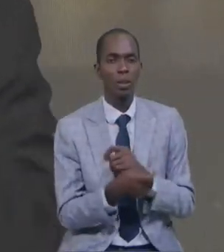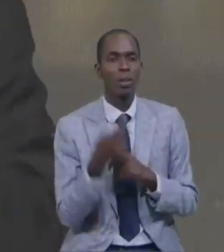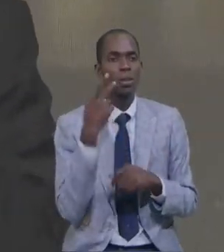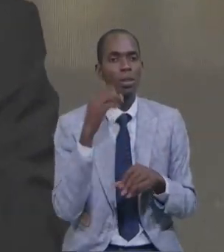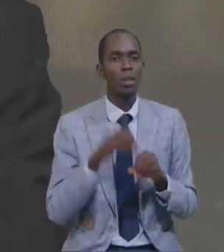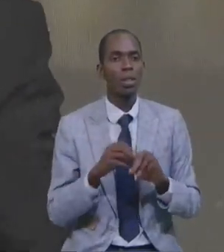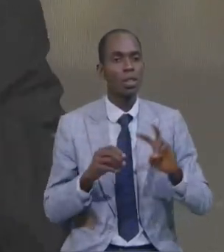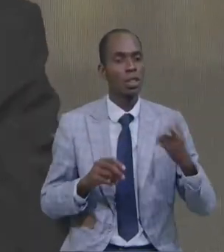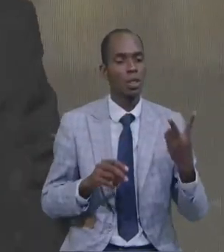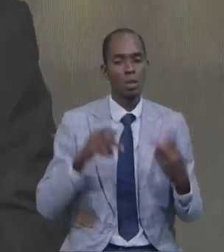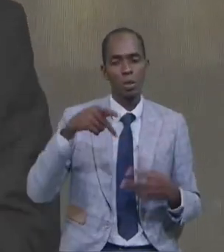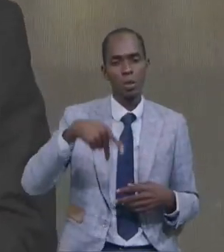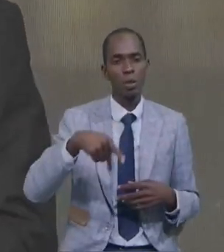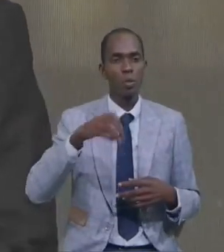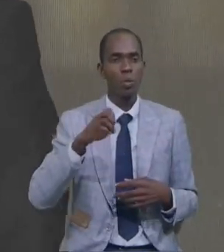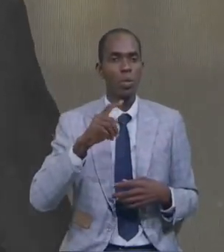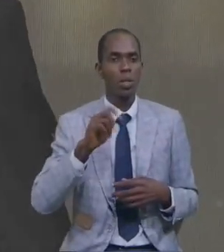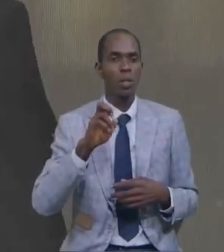Selon.